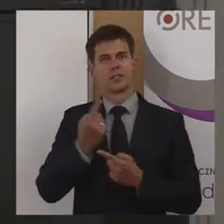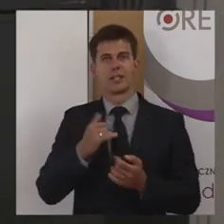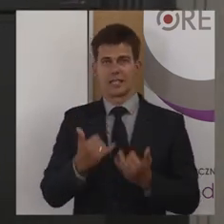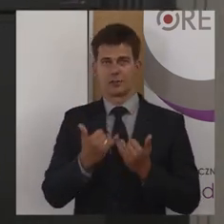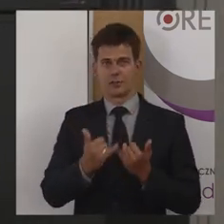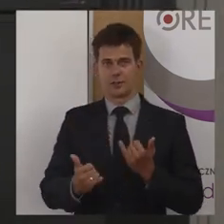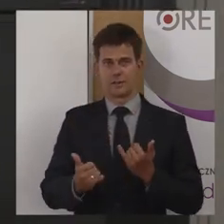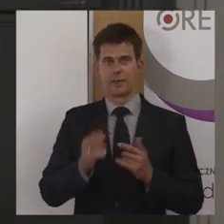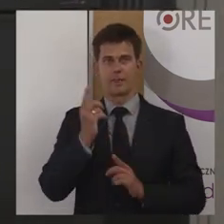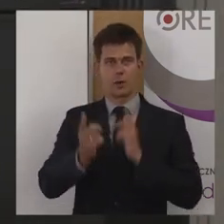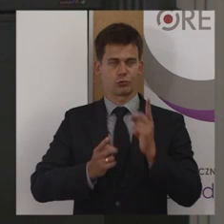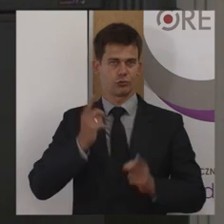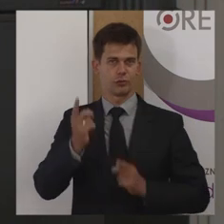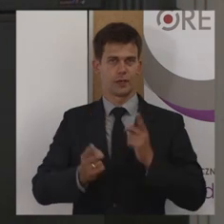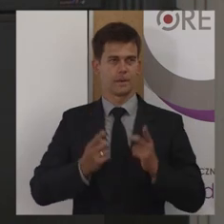nauczyciel